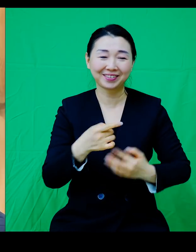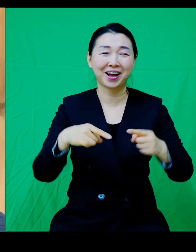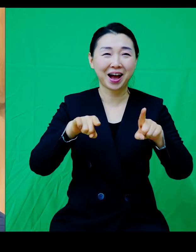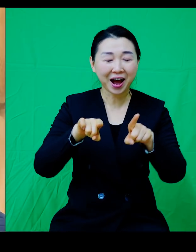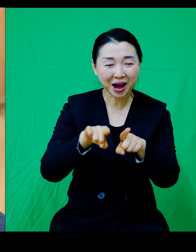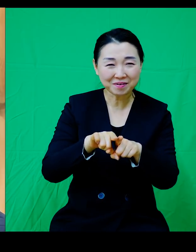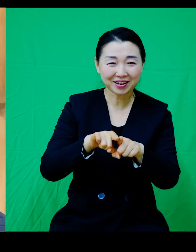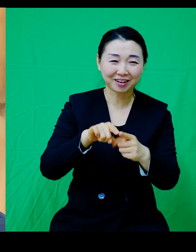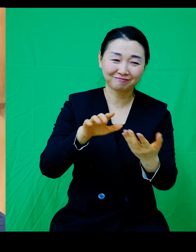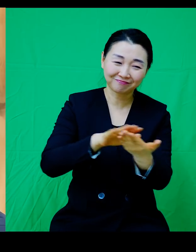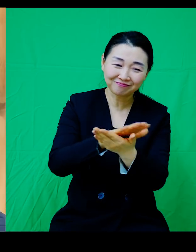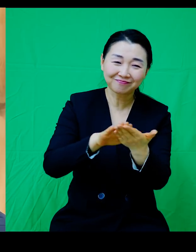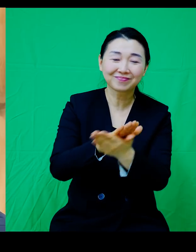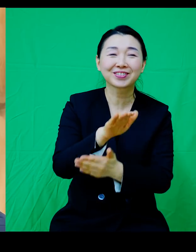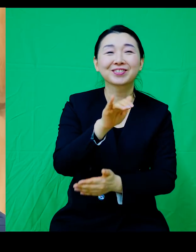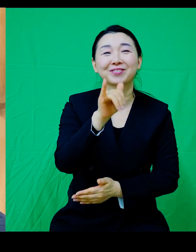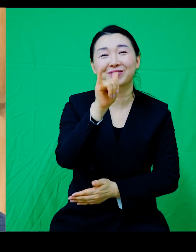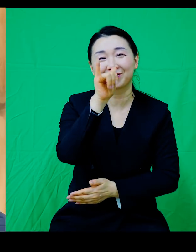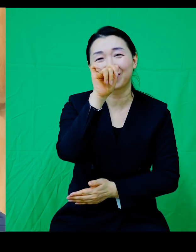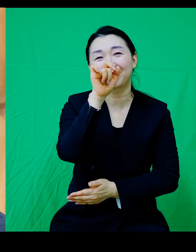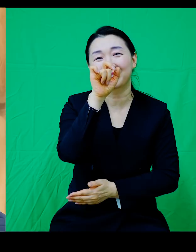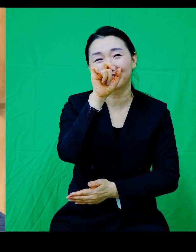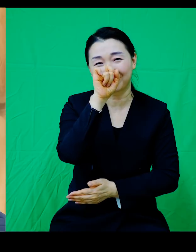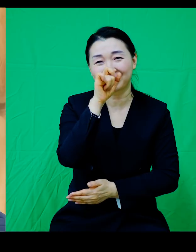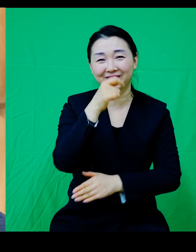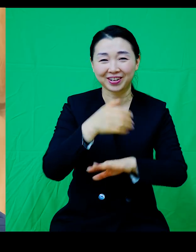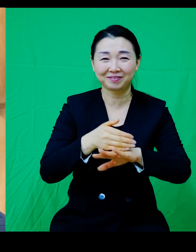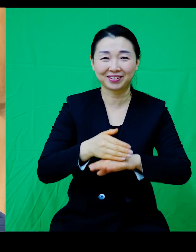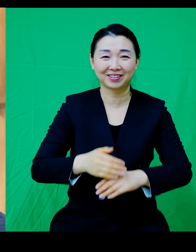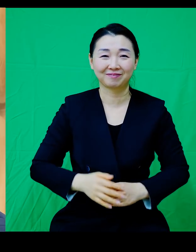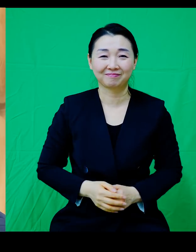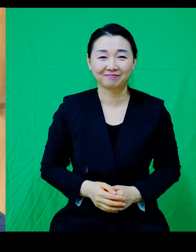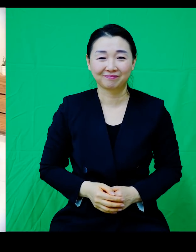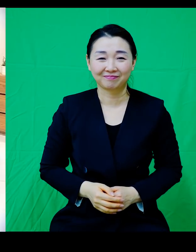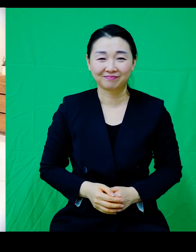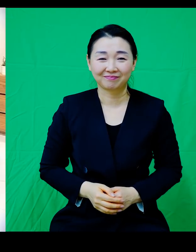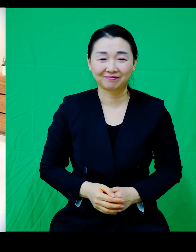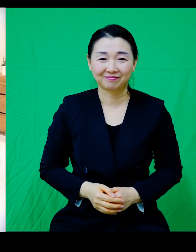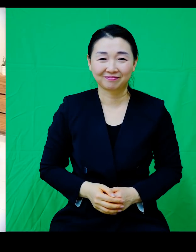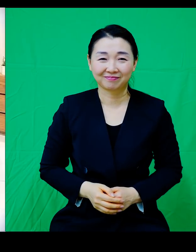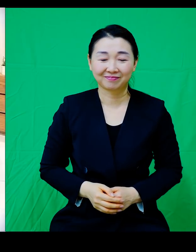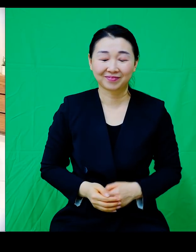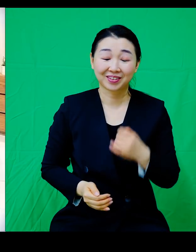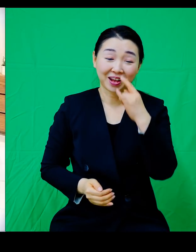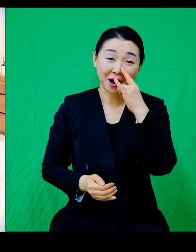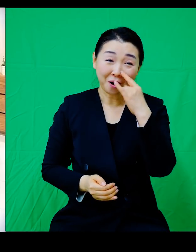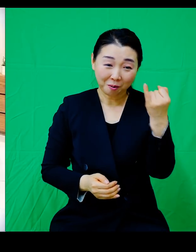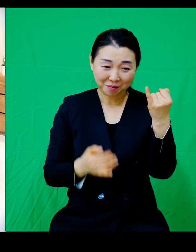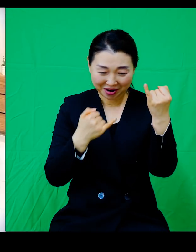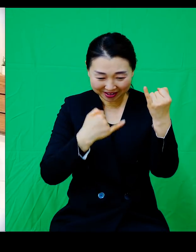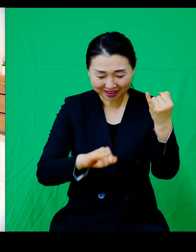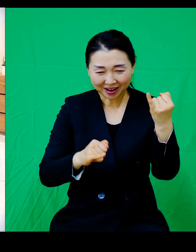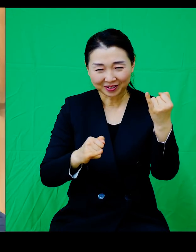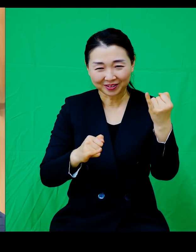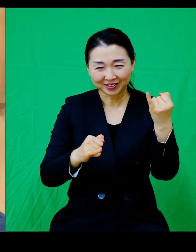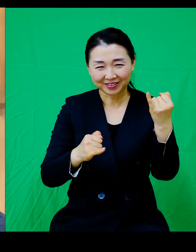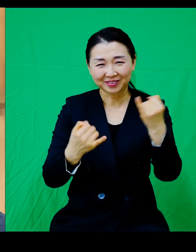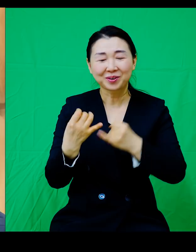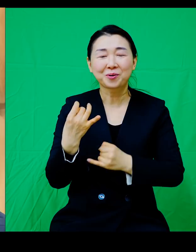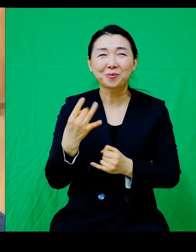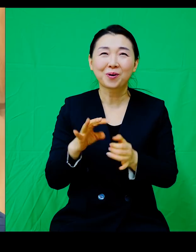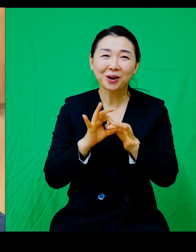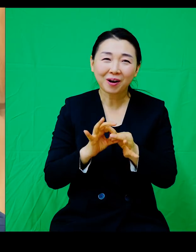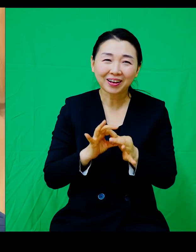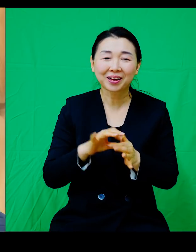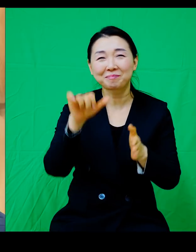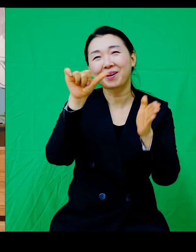이러면서 같이 이렇게 하게 해주셨던 게 너무 감사했어요. 엄마와 딸은 원래 평생 친구라고 하잖아요. 그래서